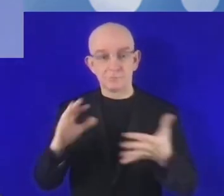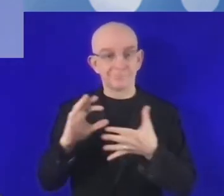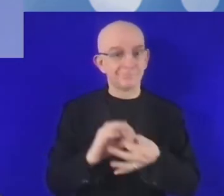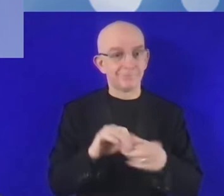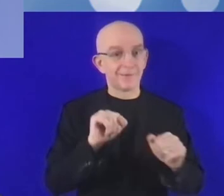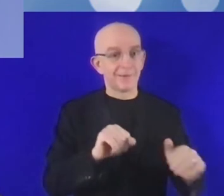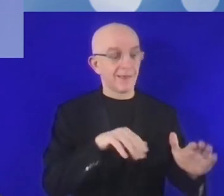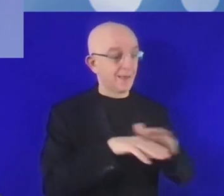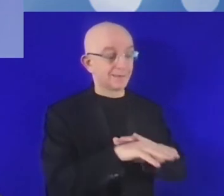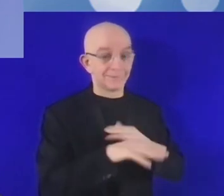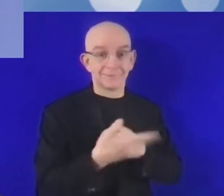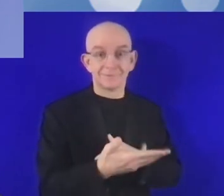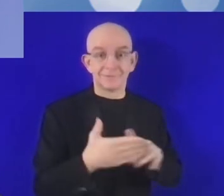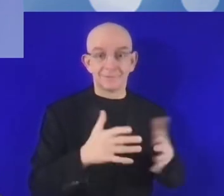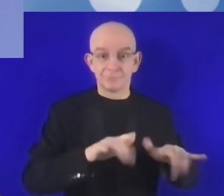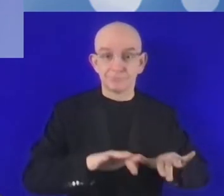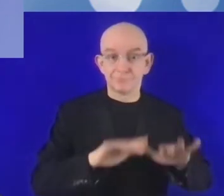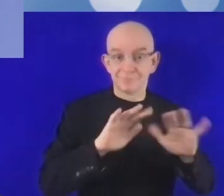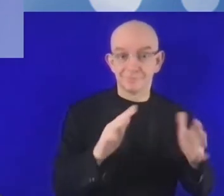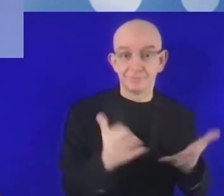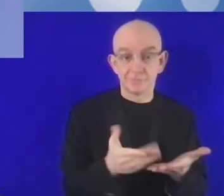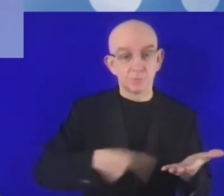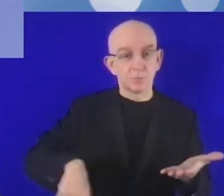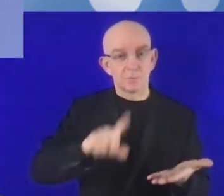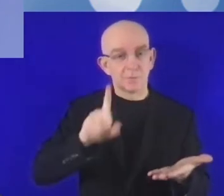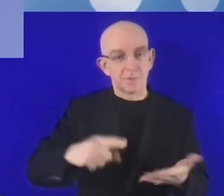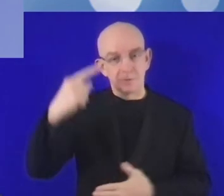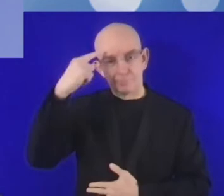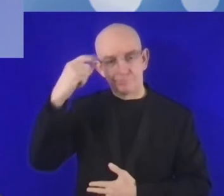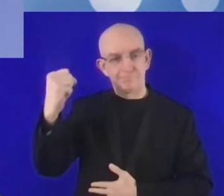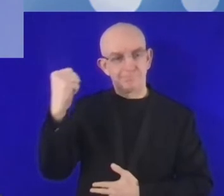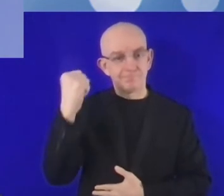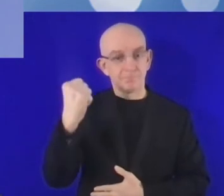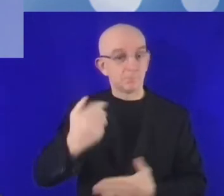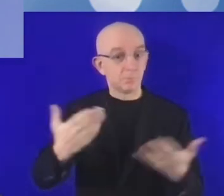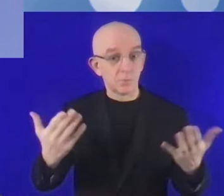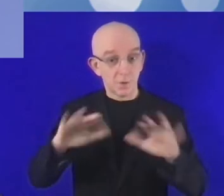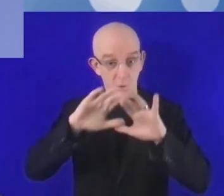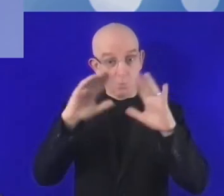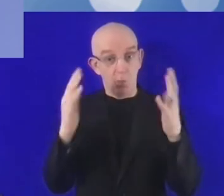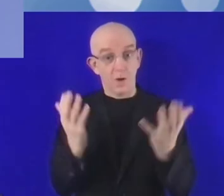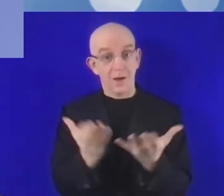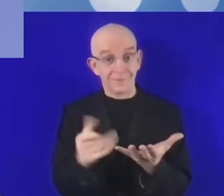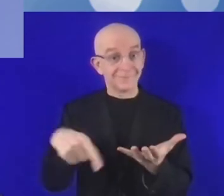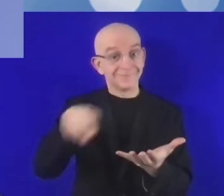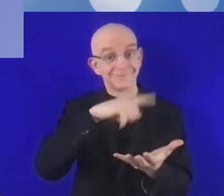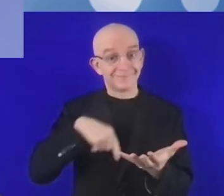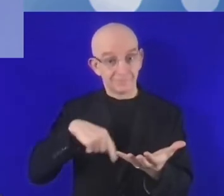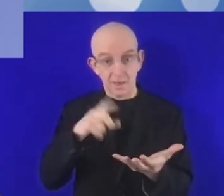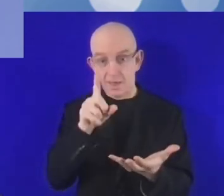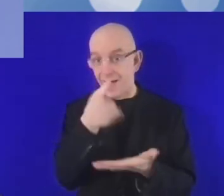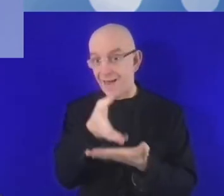Nous parlerons de questions horizontales aussi, ne serait-ce que l'accessibilité d'Internet. Il y a encore